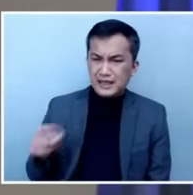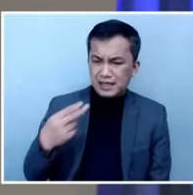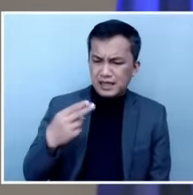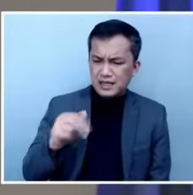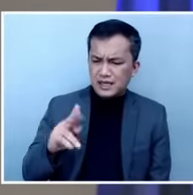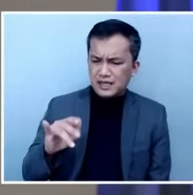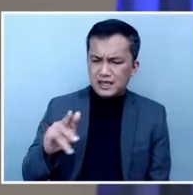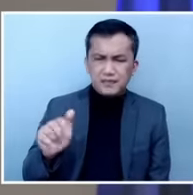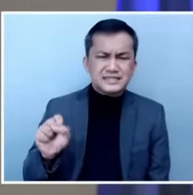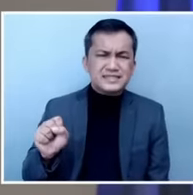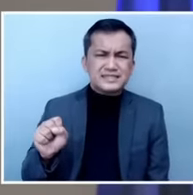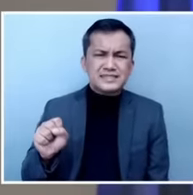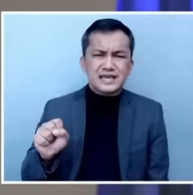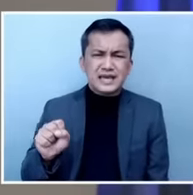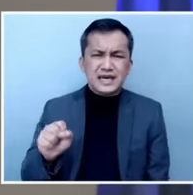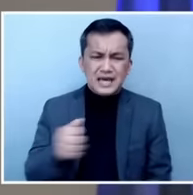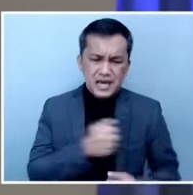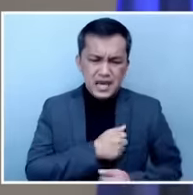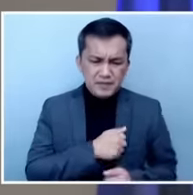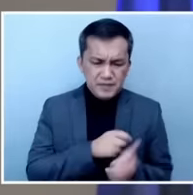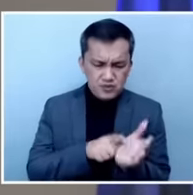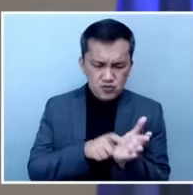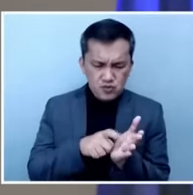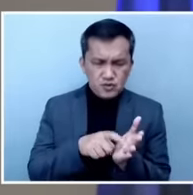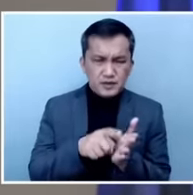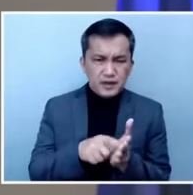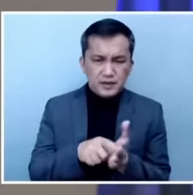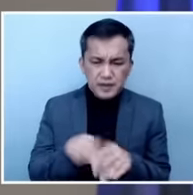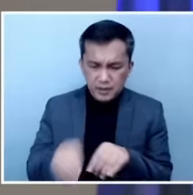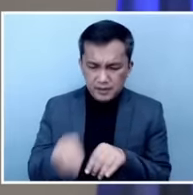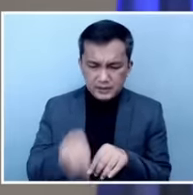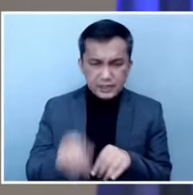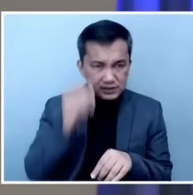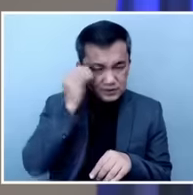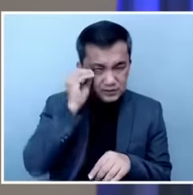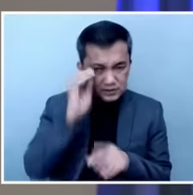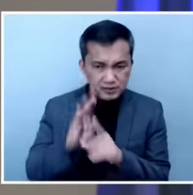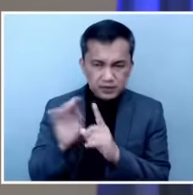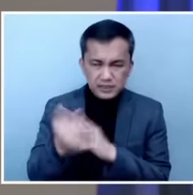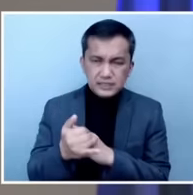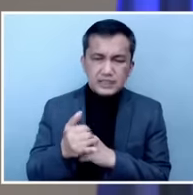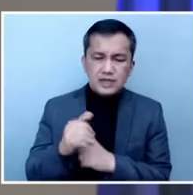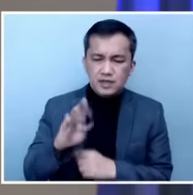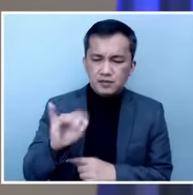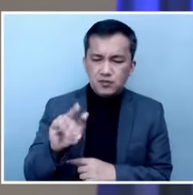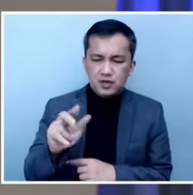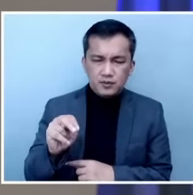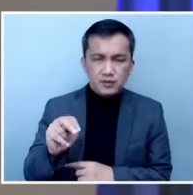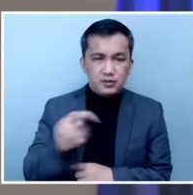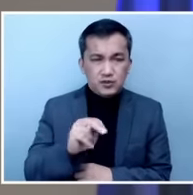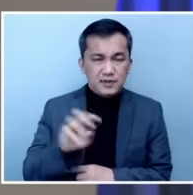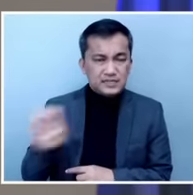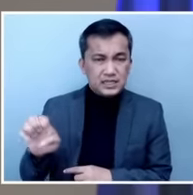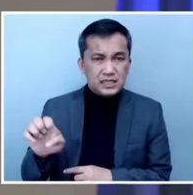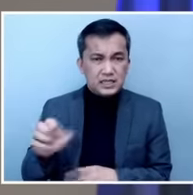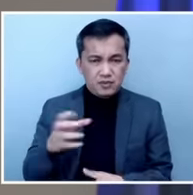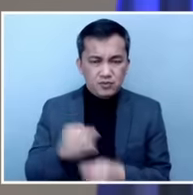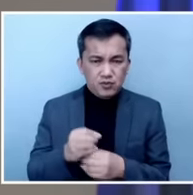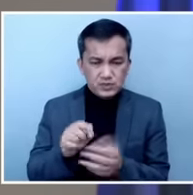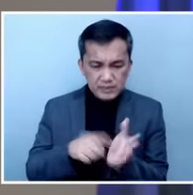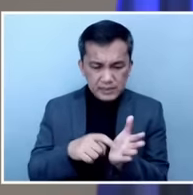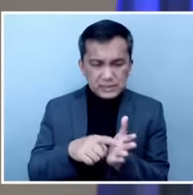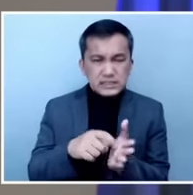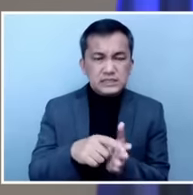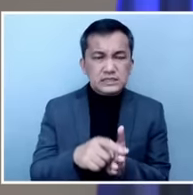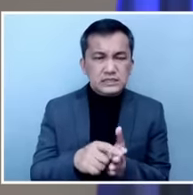army worm ang mga tanim na sibuyas sa ilang barangay sa Bungabon, Nueva Ecija. Pero bukod sa peste, mas iniinda ng